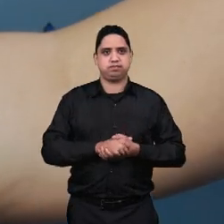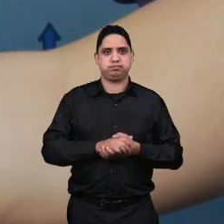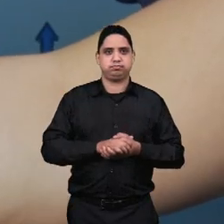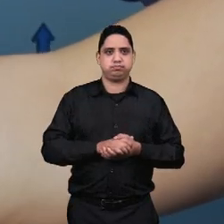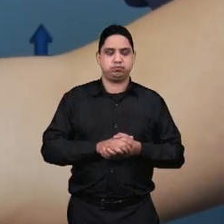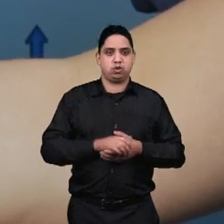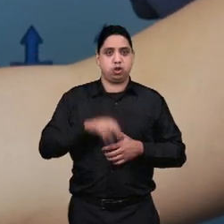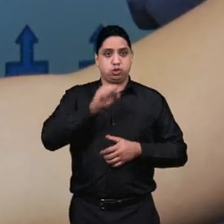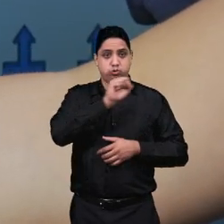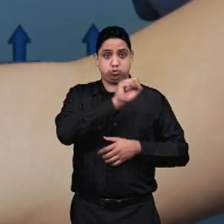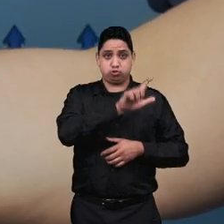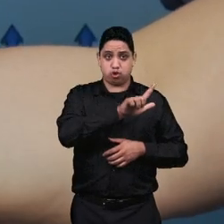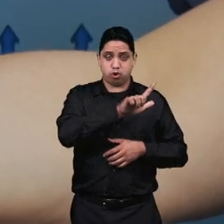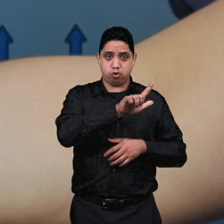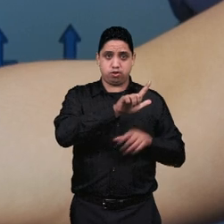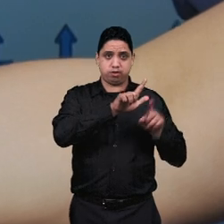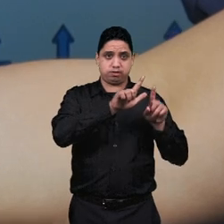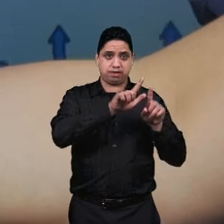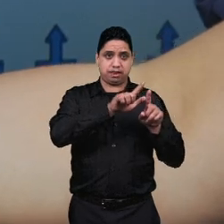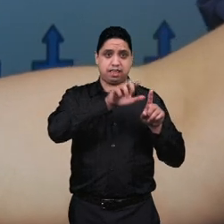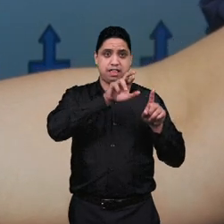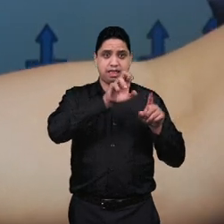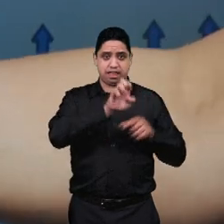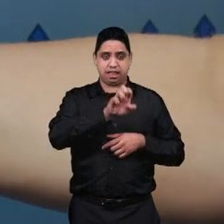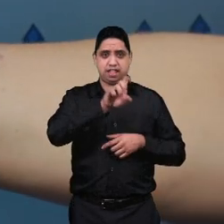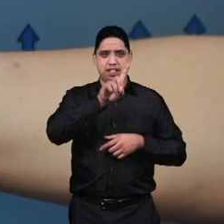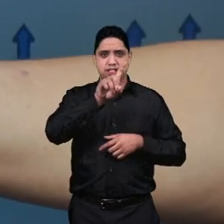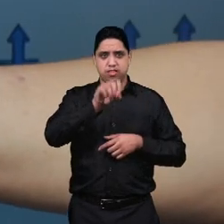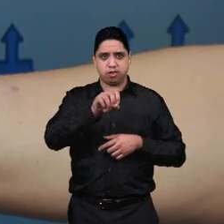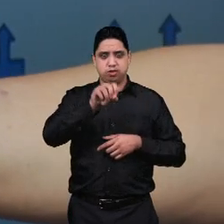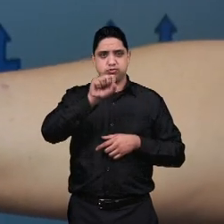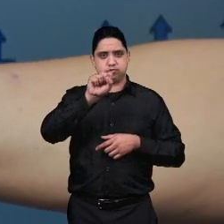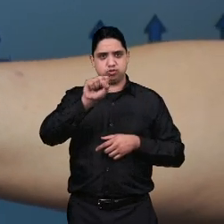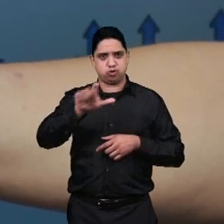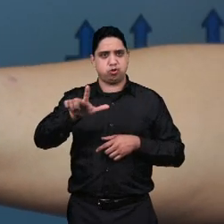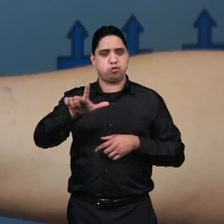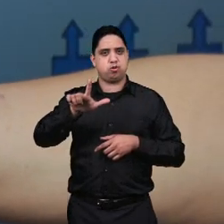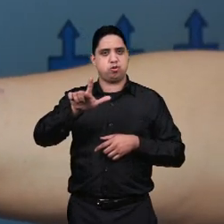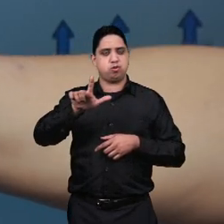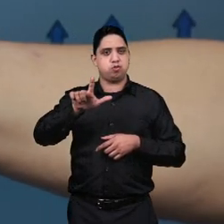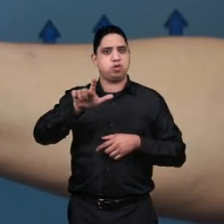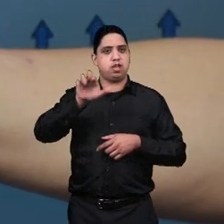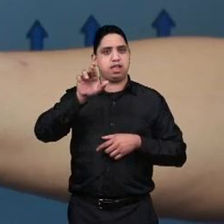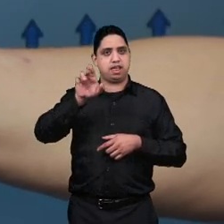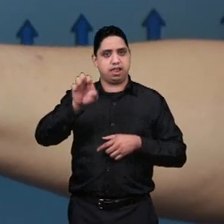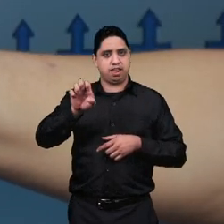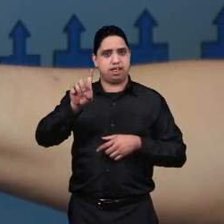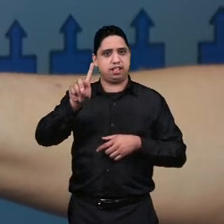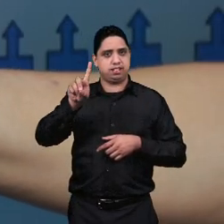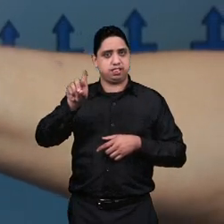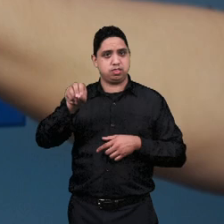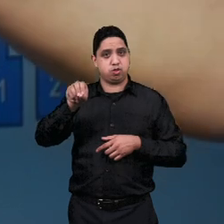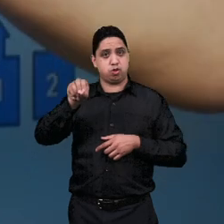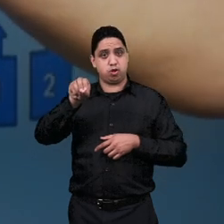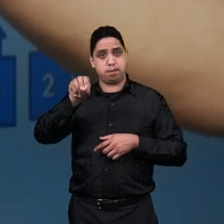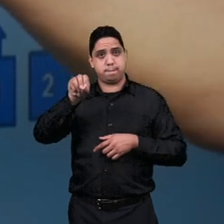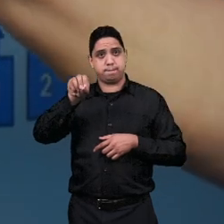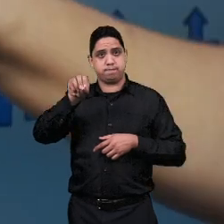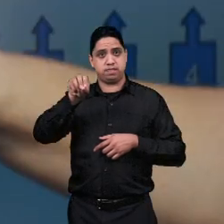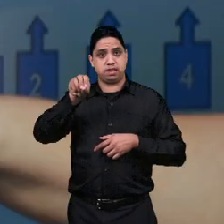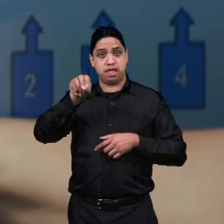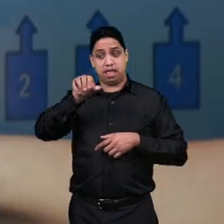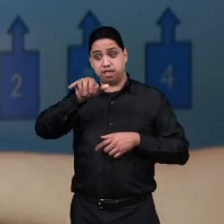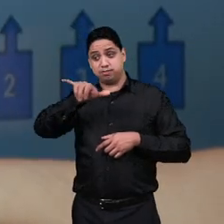Ré, Do. Sol, Ré, Do. Donc il faut étirer.